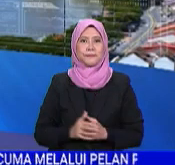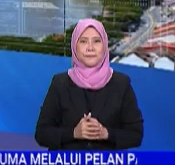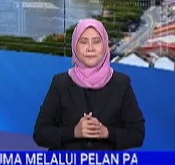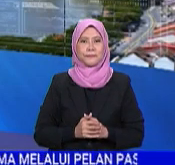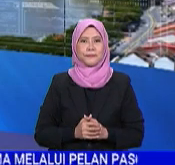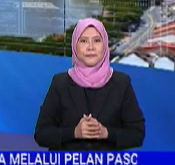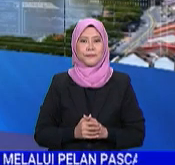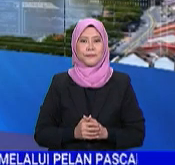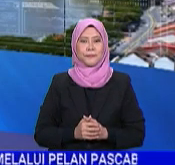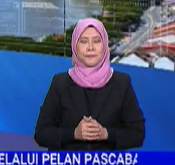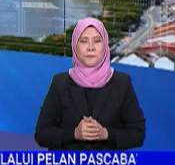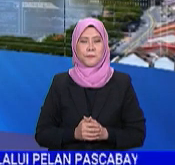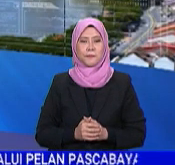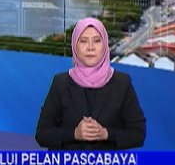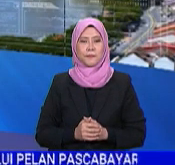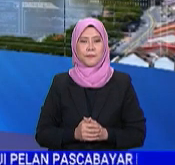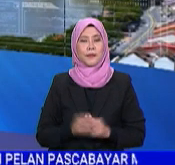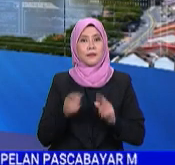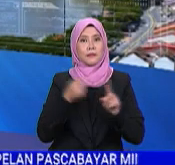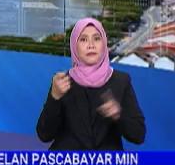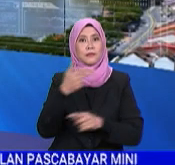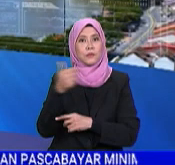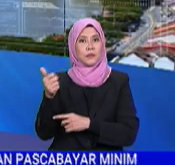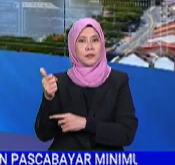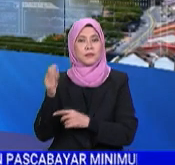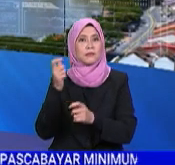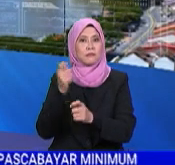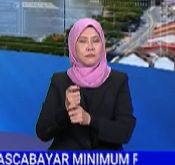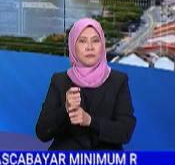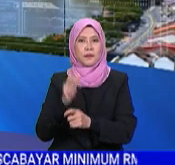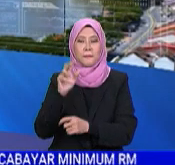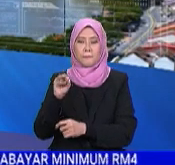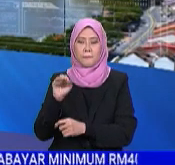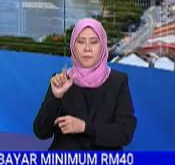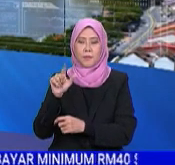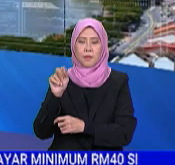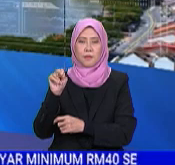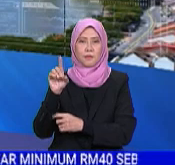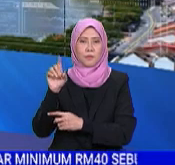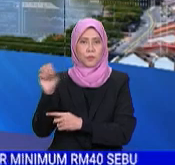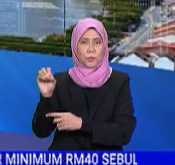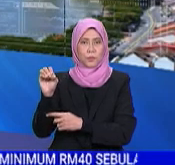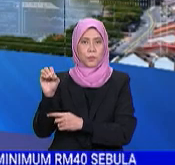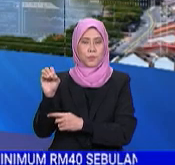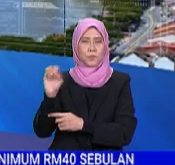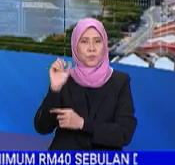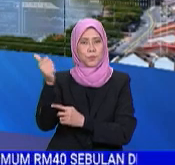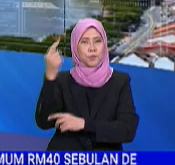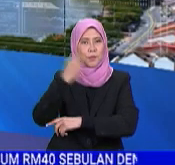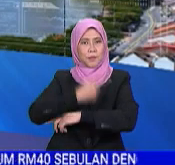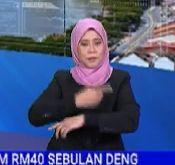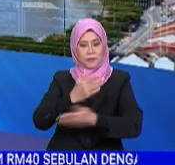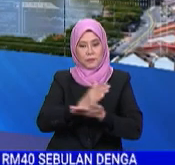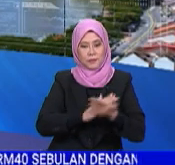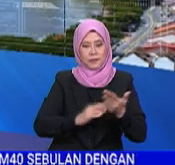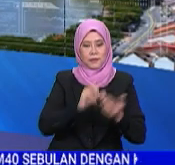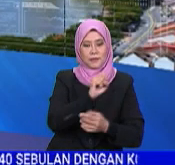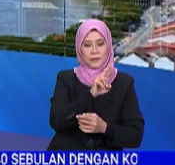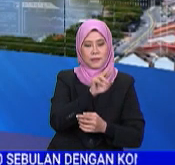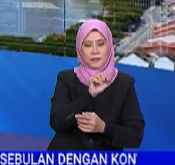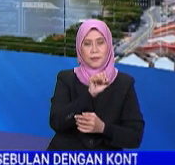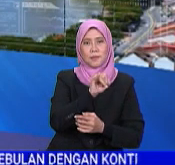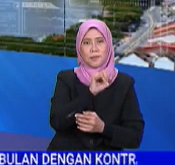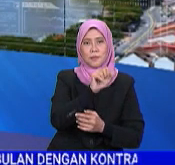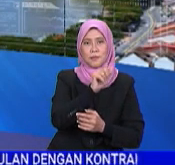exercises keris Kartika Malaysia dari Indonesia atau kekar melinjo yang dilaksanakan selama 10 hari ini bagian seaman